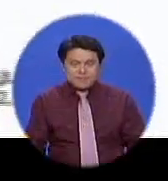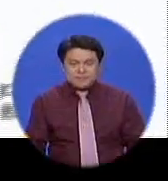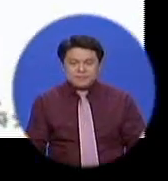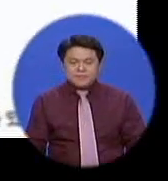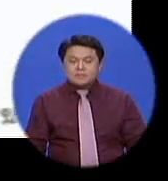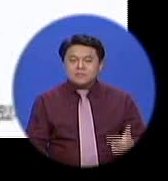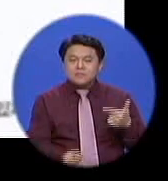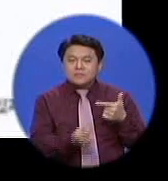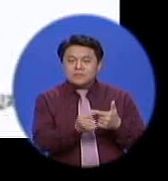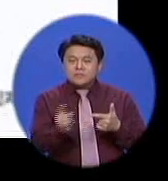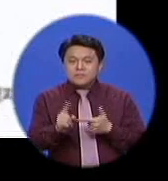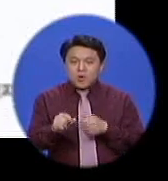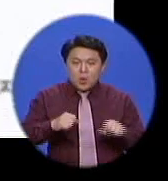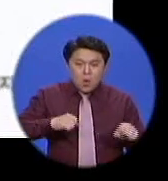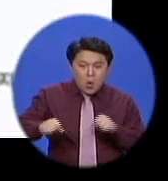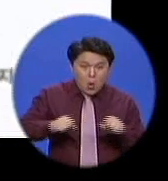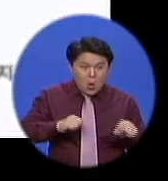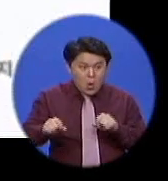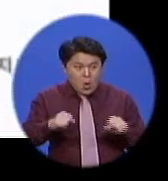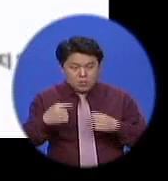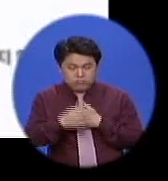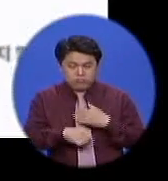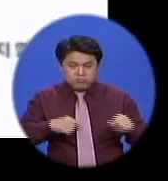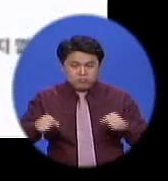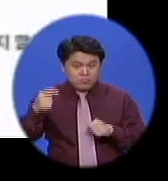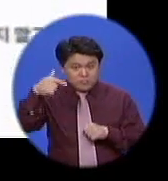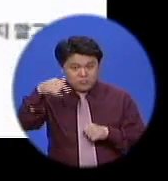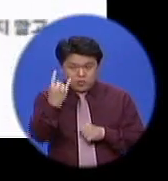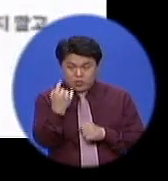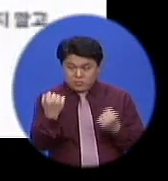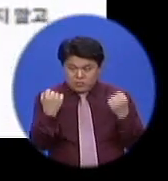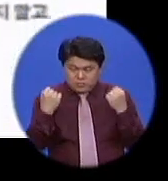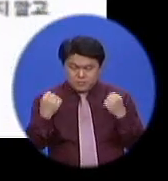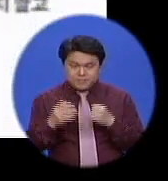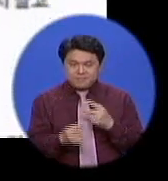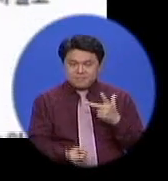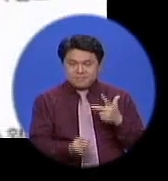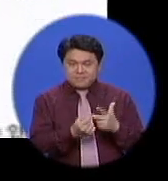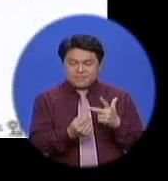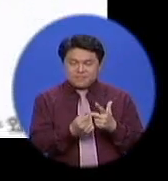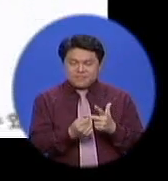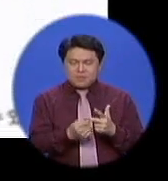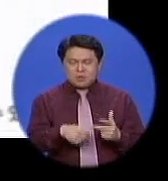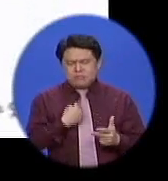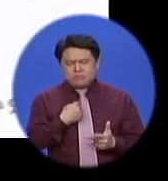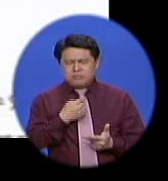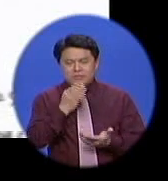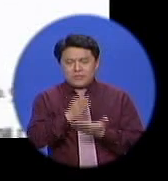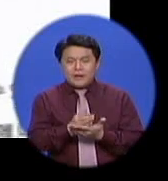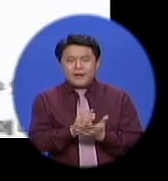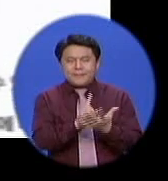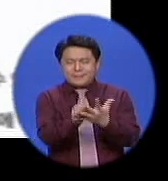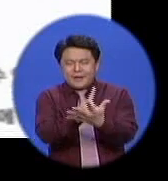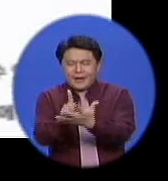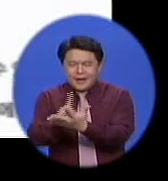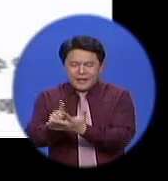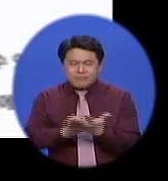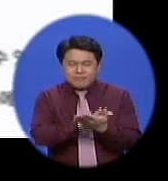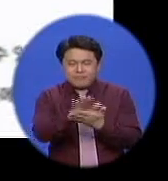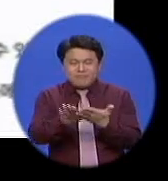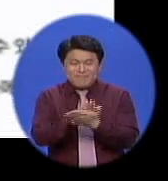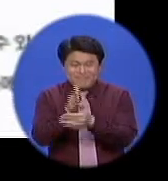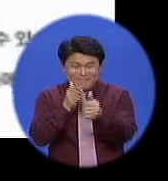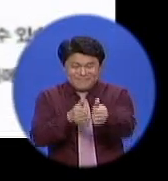여섯 번째, 몸을 움직여야 뇌도 건강합니다. 일곱 번째, 사람들과 만나고